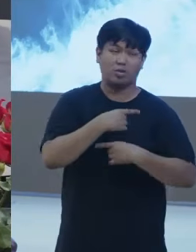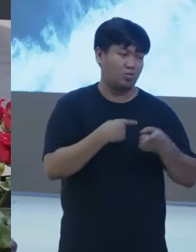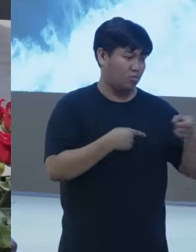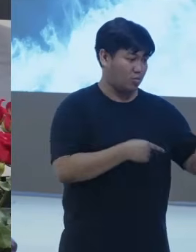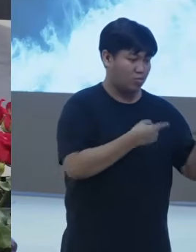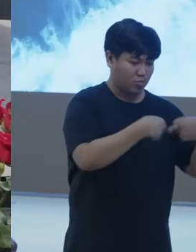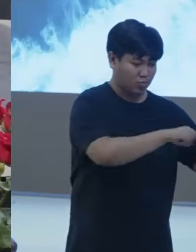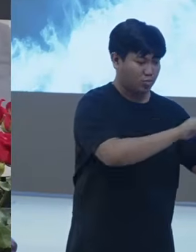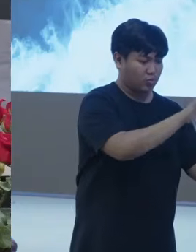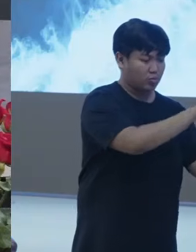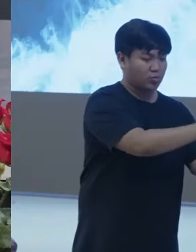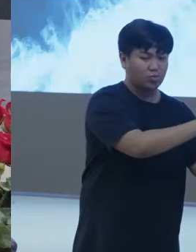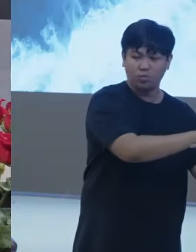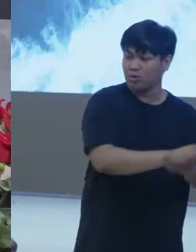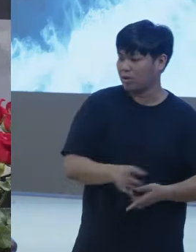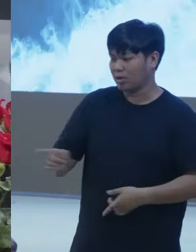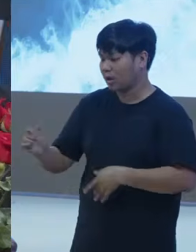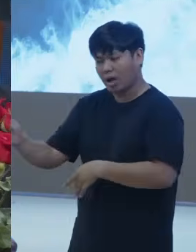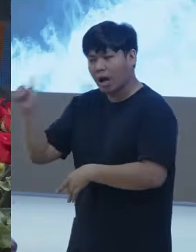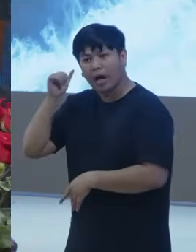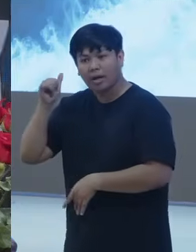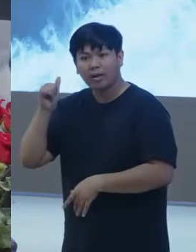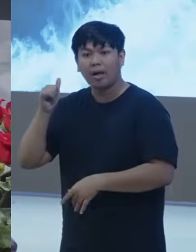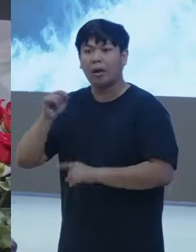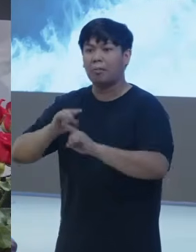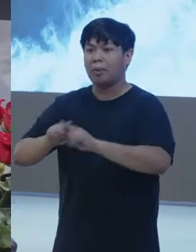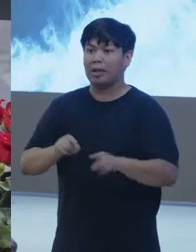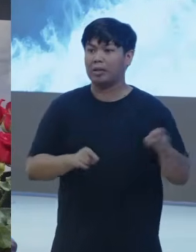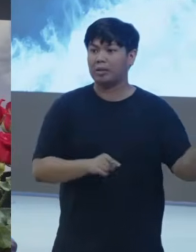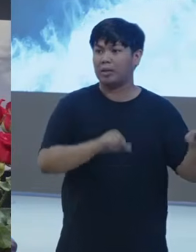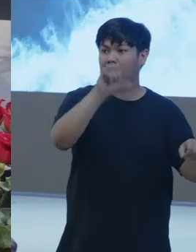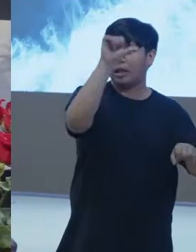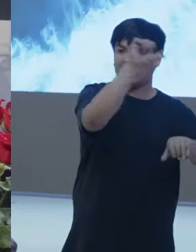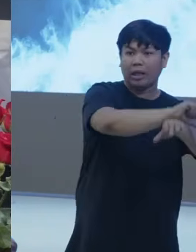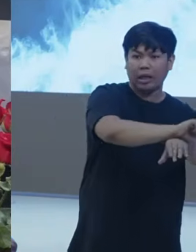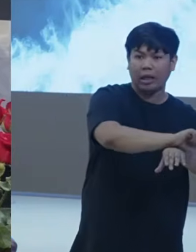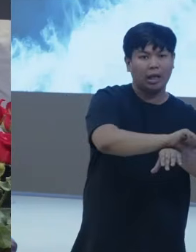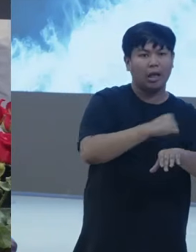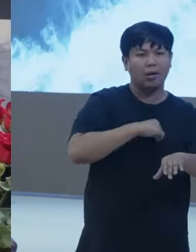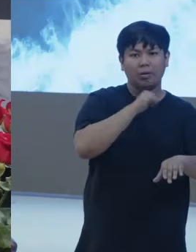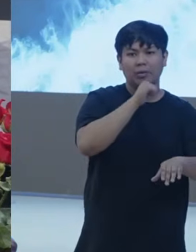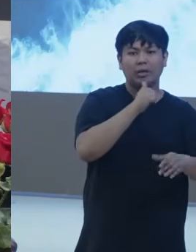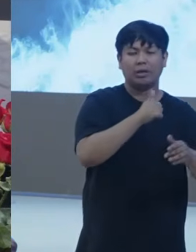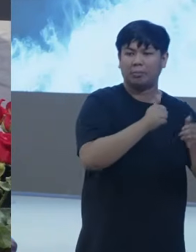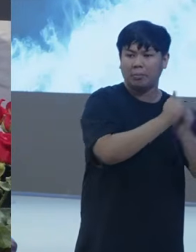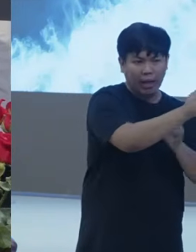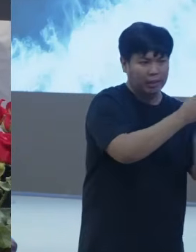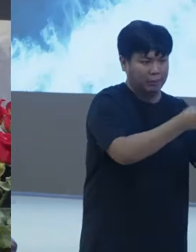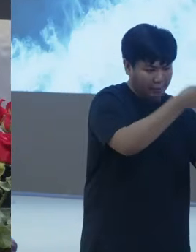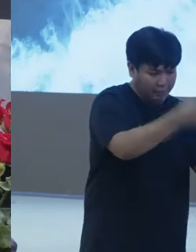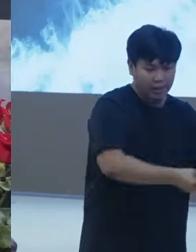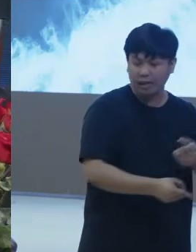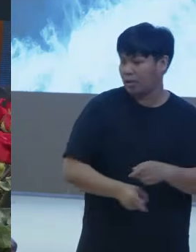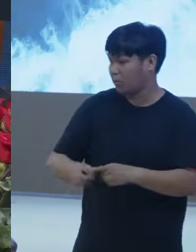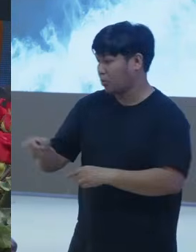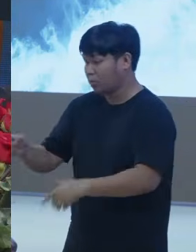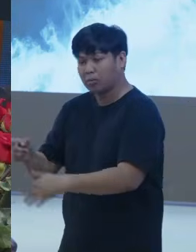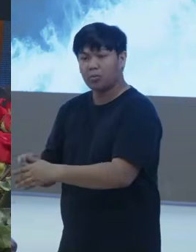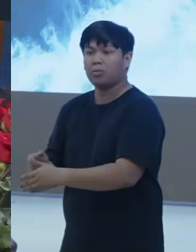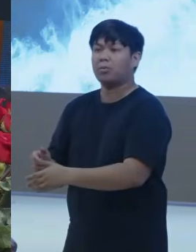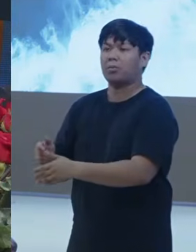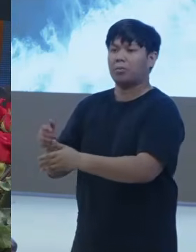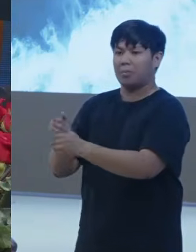yun. Pero kung minsan ayaw natin yun, hindi lang kung minsan, madalas. Araw-araw, in